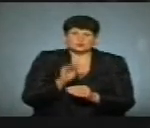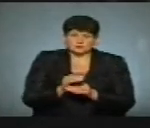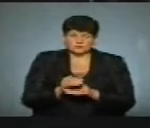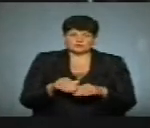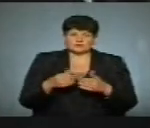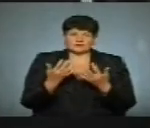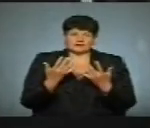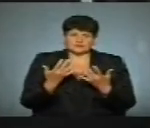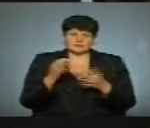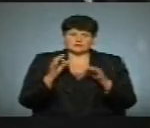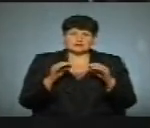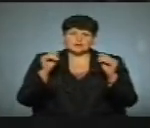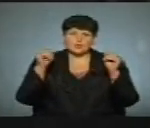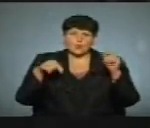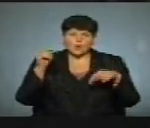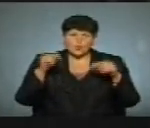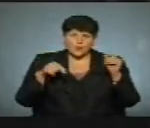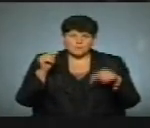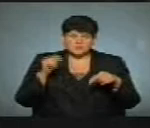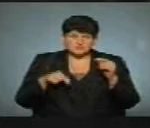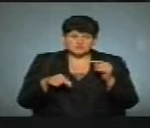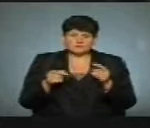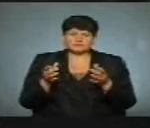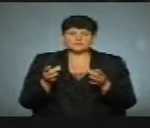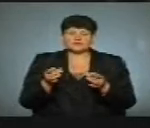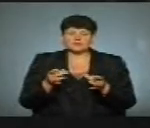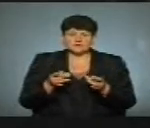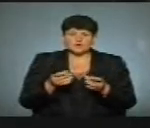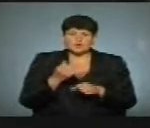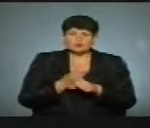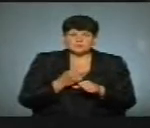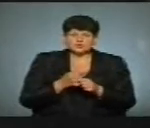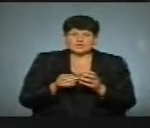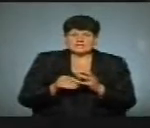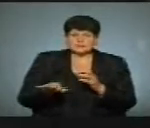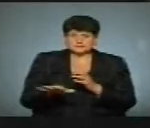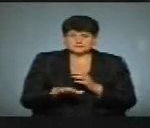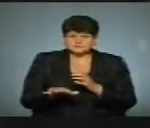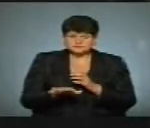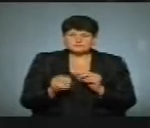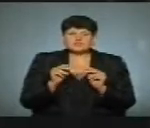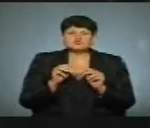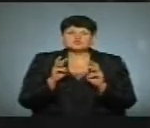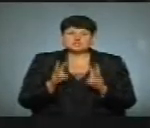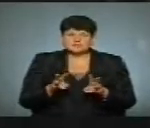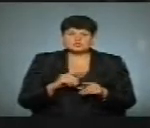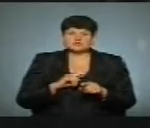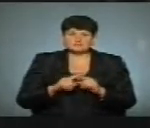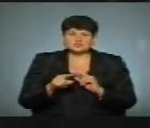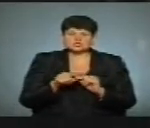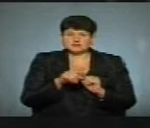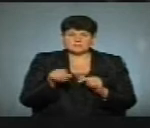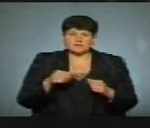кілька відсотків опадів, так? Тобто атмосферної вологи. Обробіток ґрунту і чим швидше ми